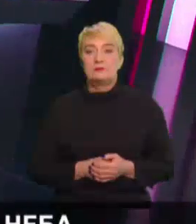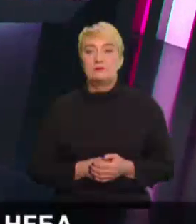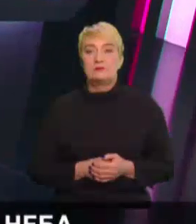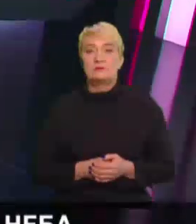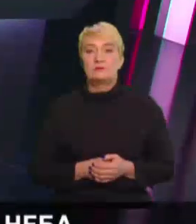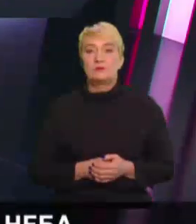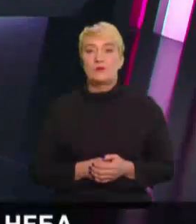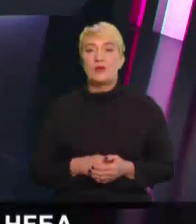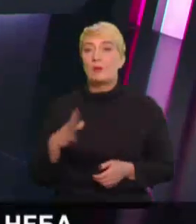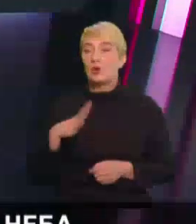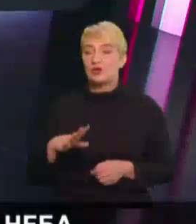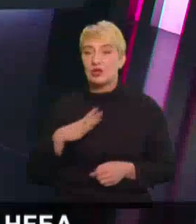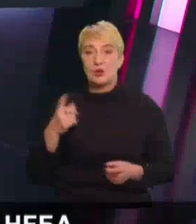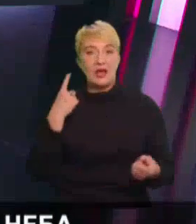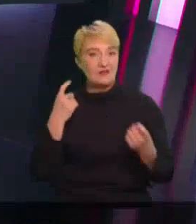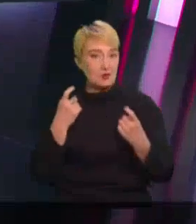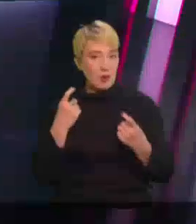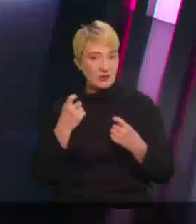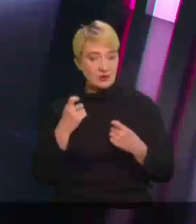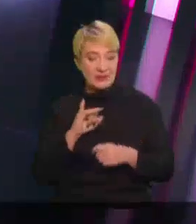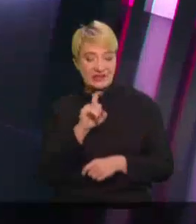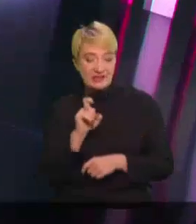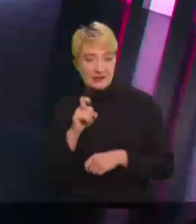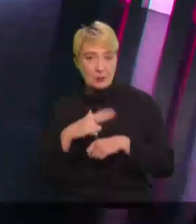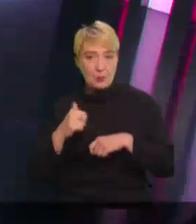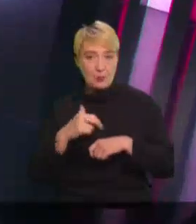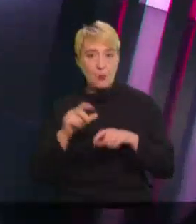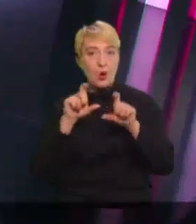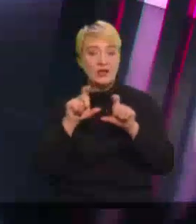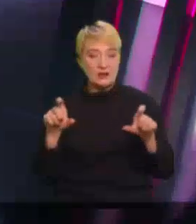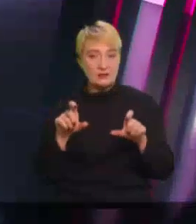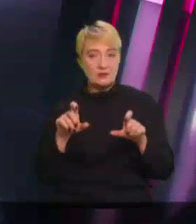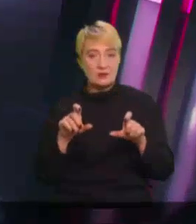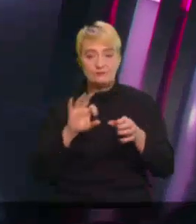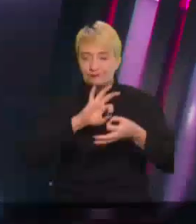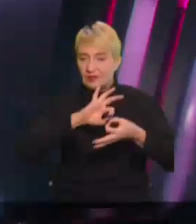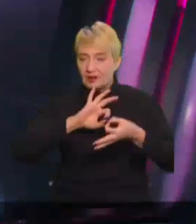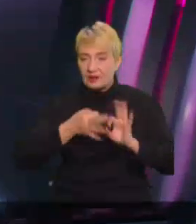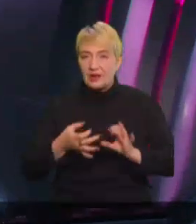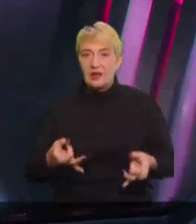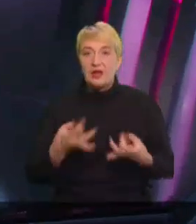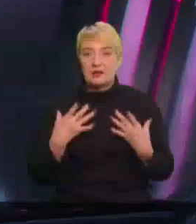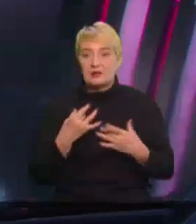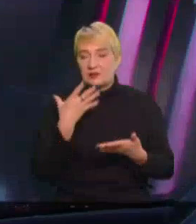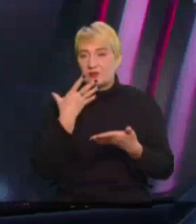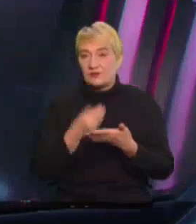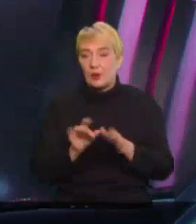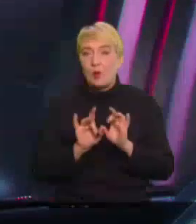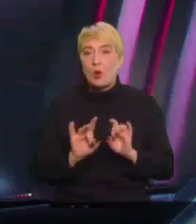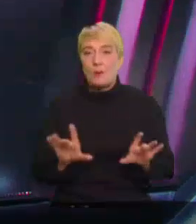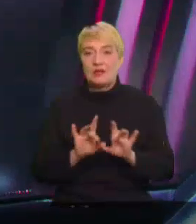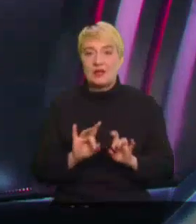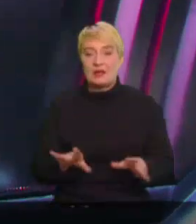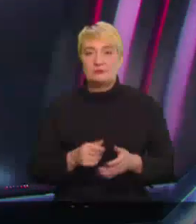Нині ми очікуємо інформацію від поліції і сподіваюся, що вони нам детально розкажуть про все це у своєму коментарі. Дякую,